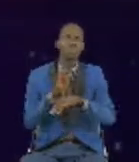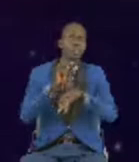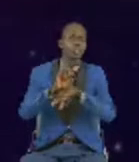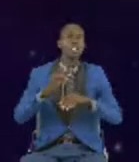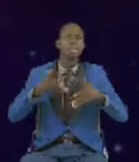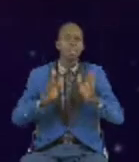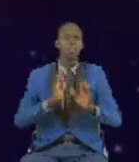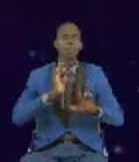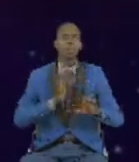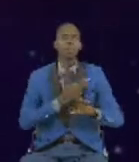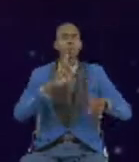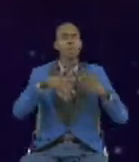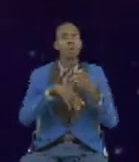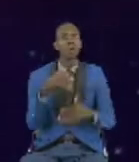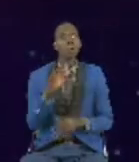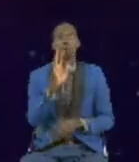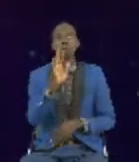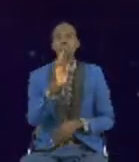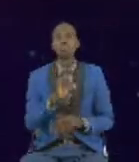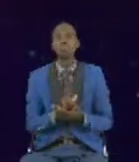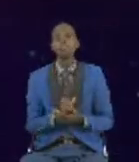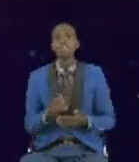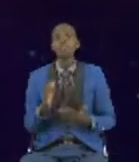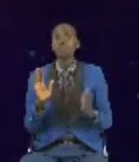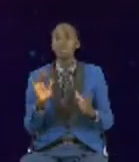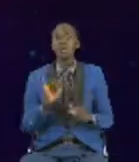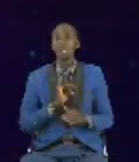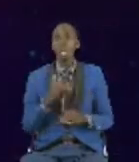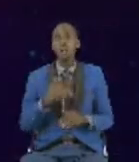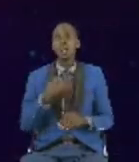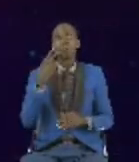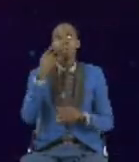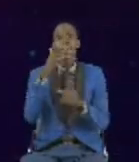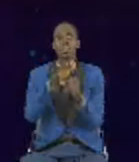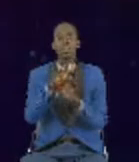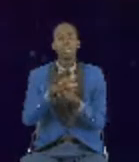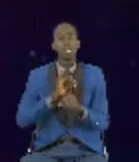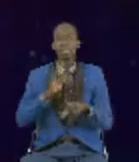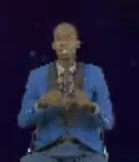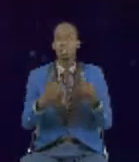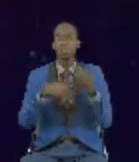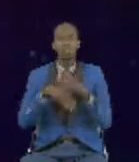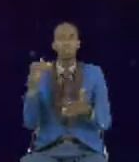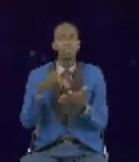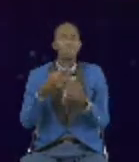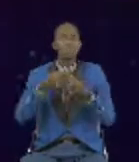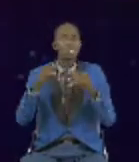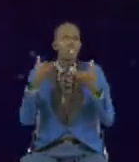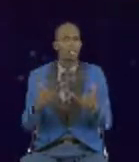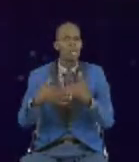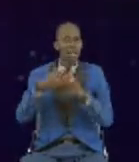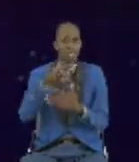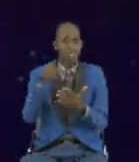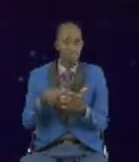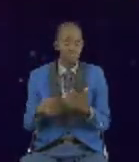Sortons pour prêcher. Ils disent, ils ont assez vu. Ils ne peuvent plus sortir. Maintenant, après ce jour, tu